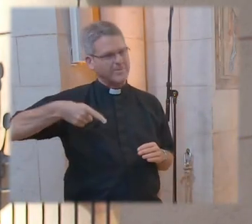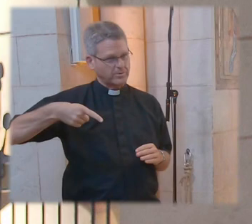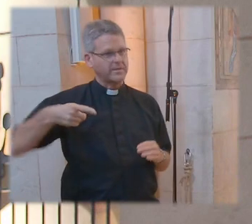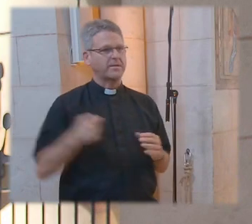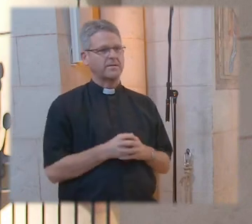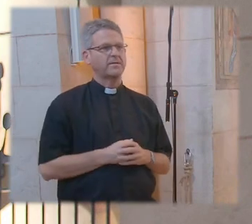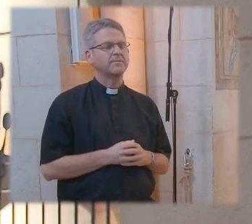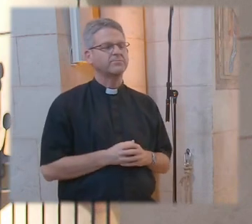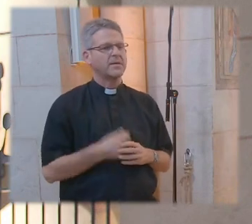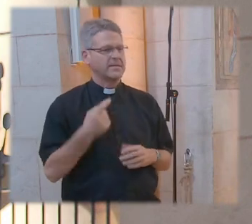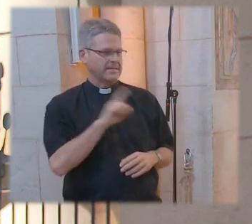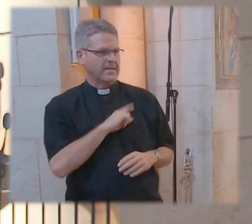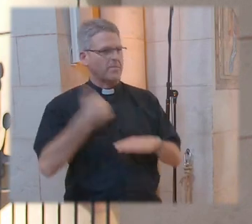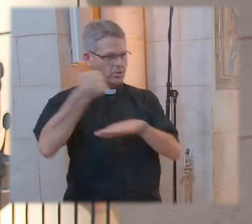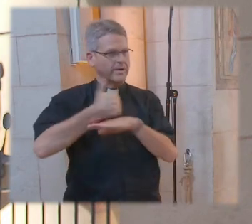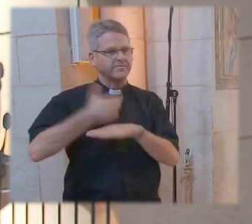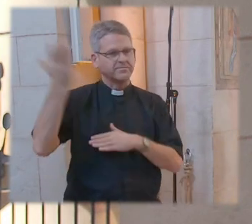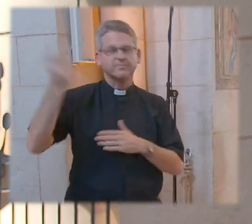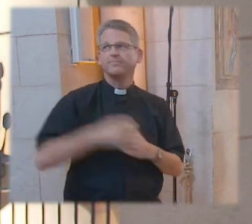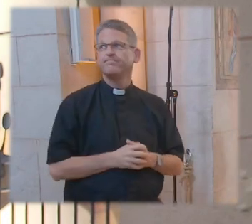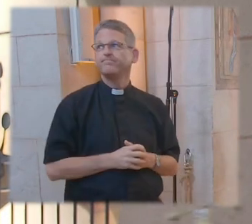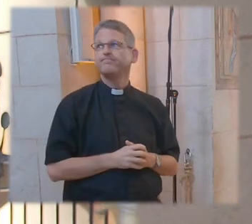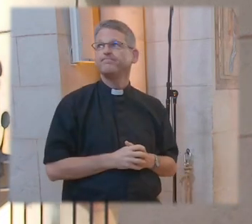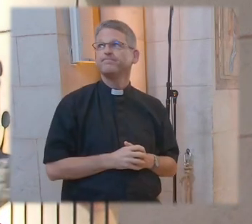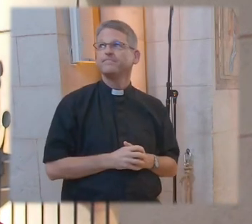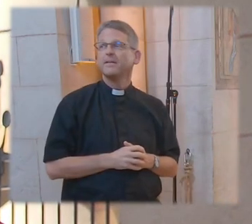Ansprache gefunden haben.